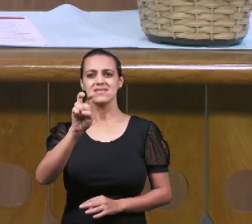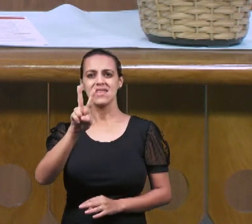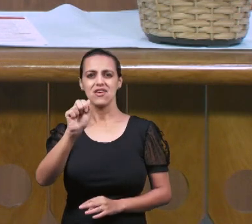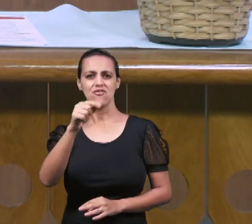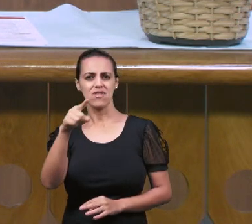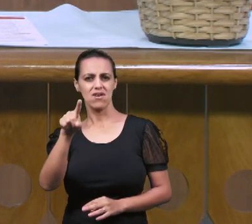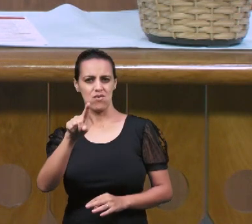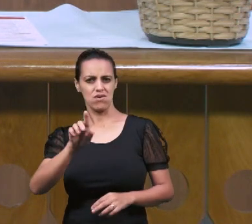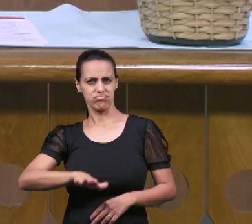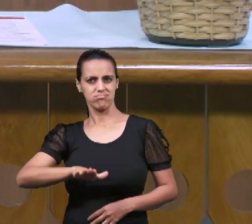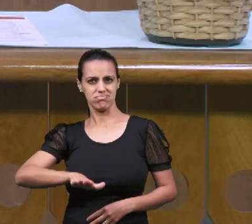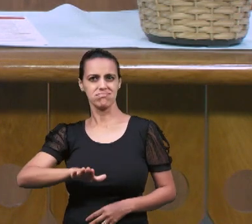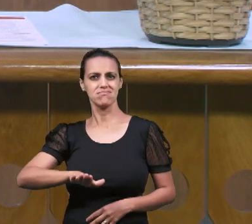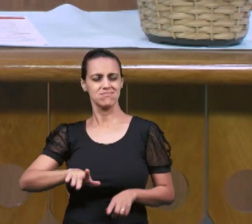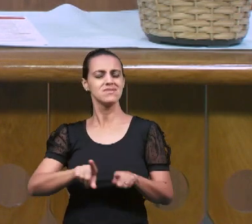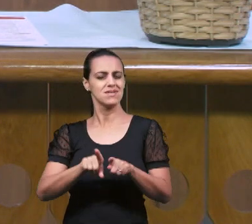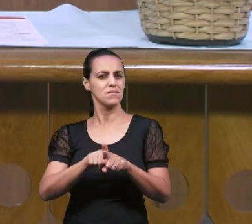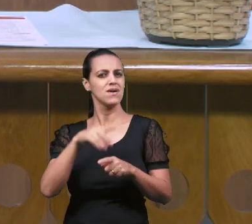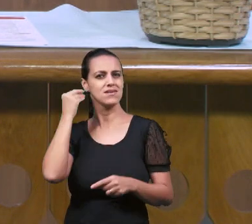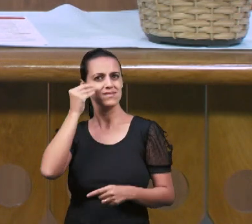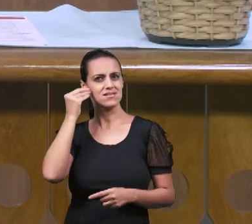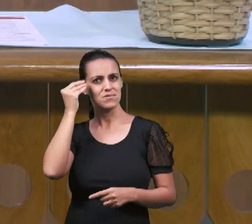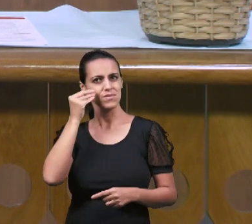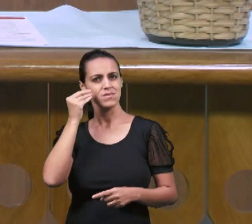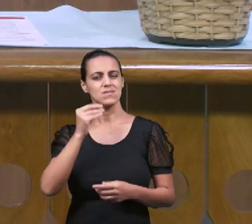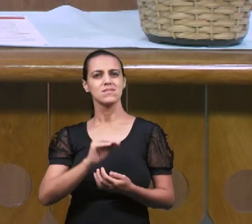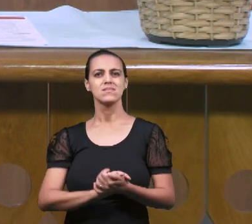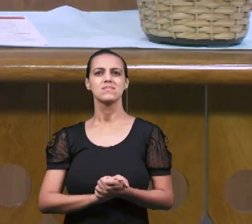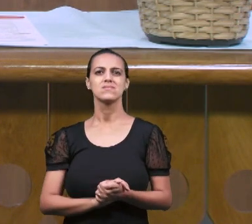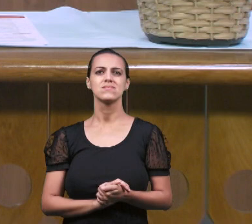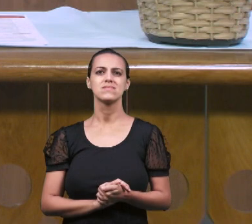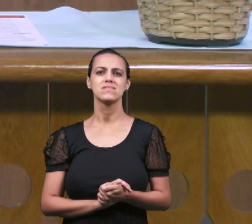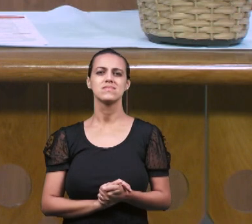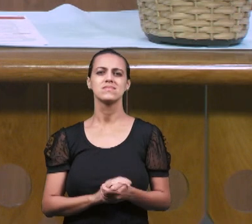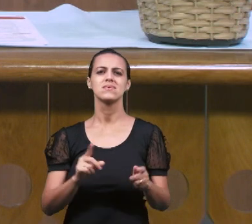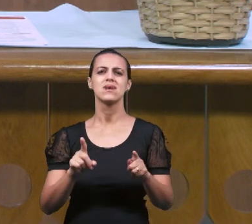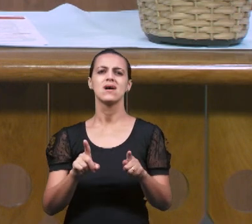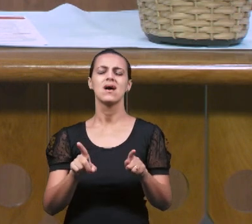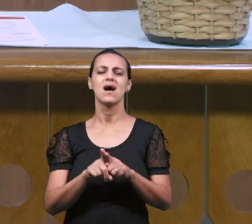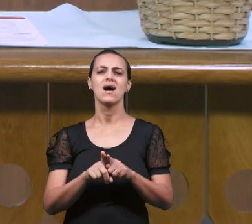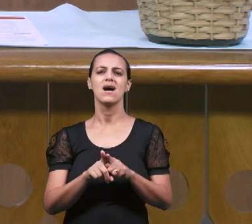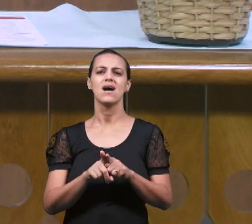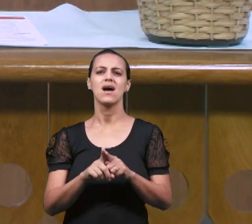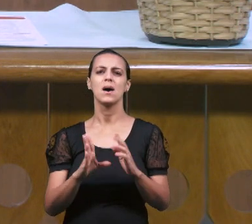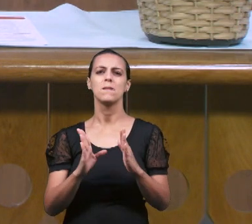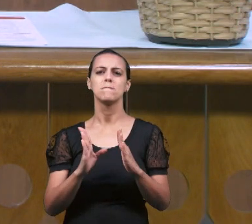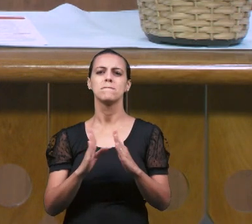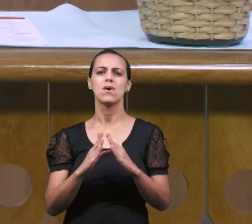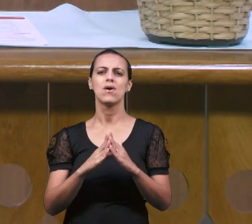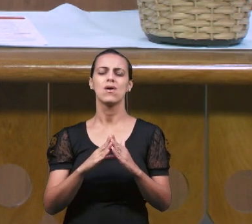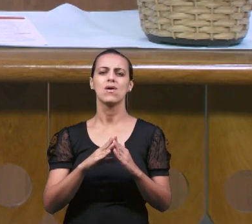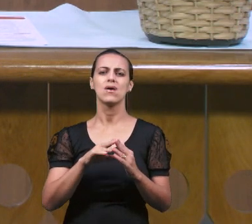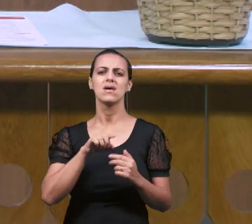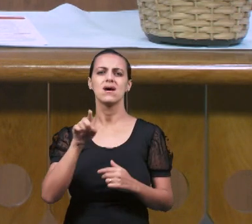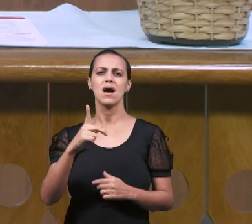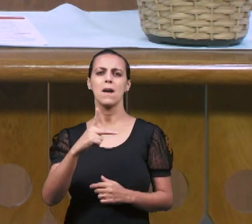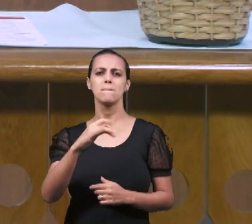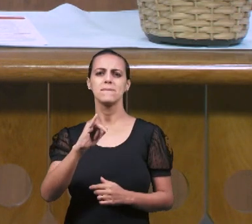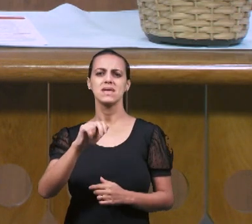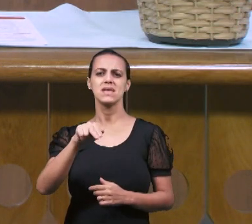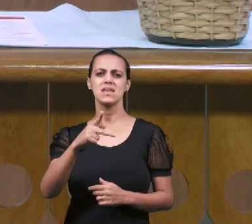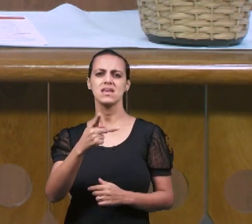ce frère, il est ado, de Pinheiros aussi. Regardez, c'est un enfant. Nous avons